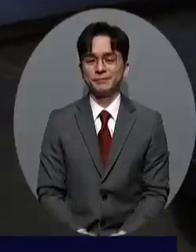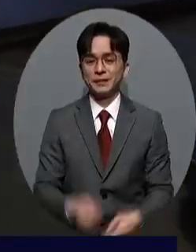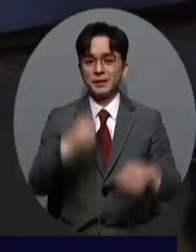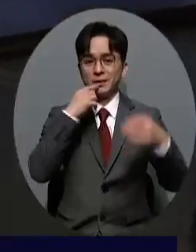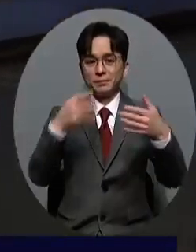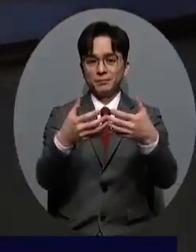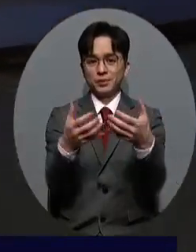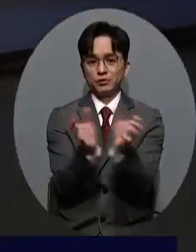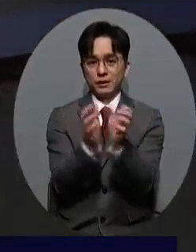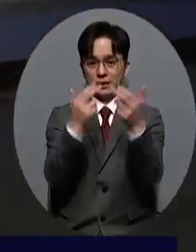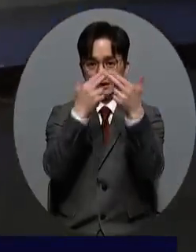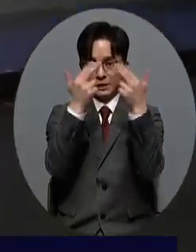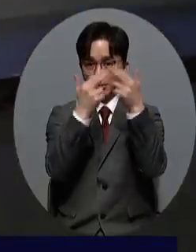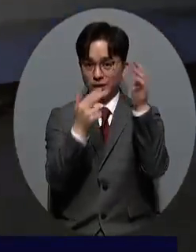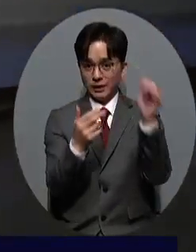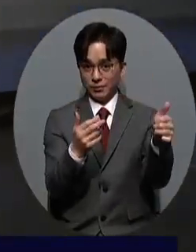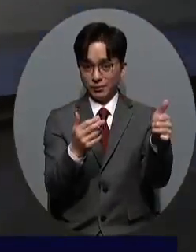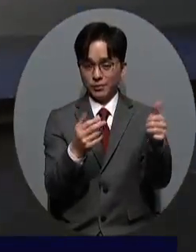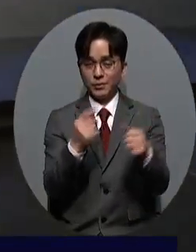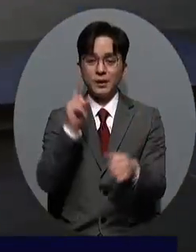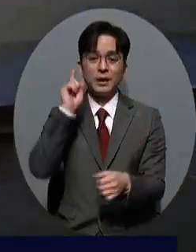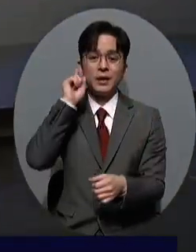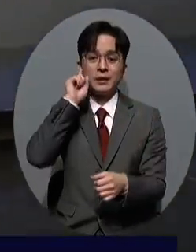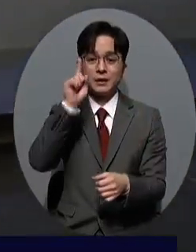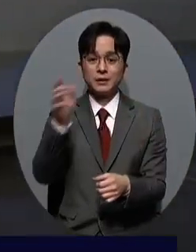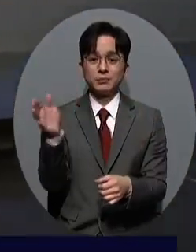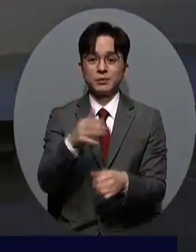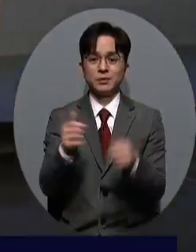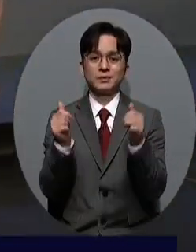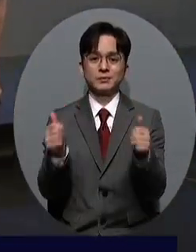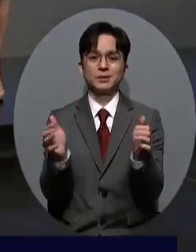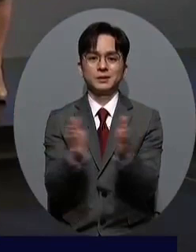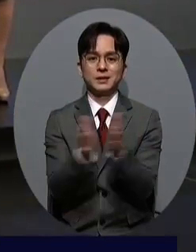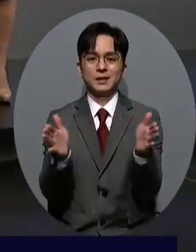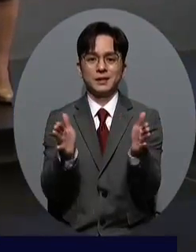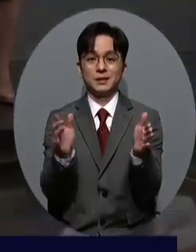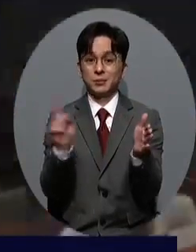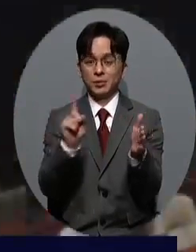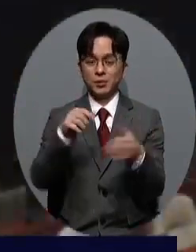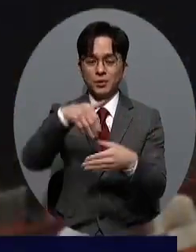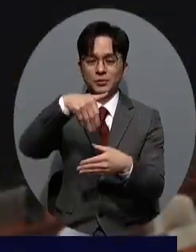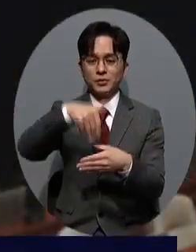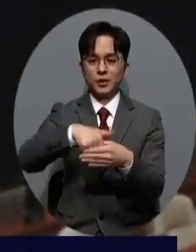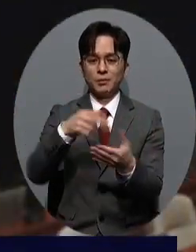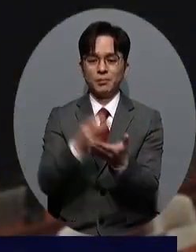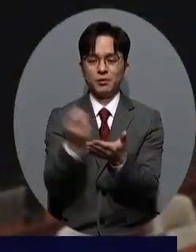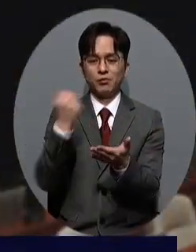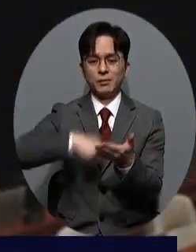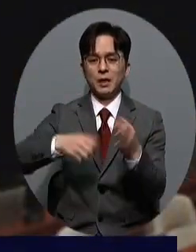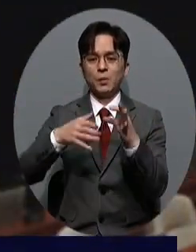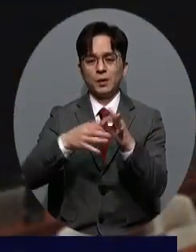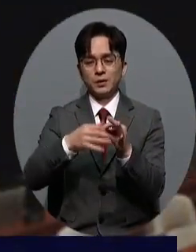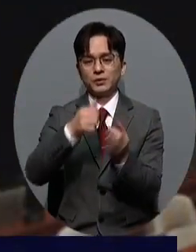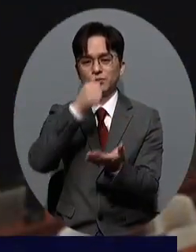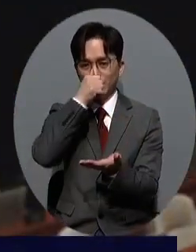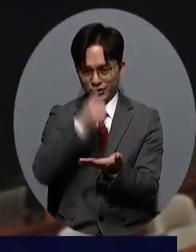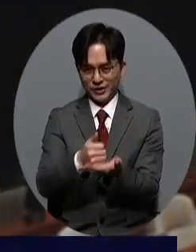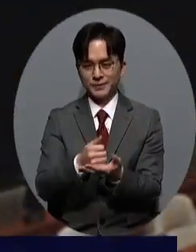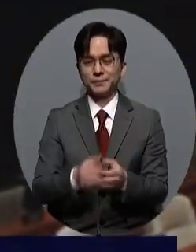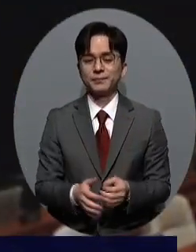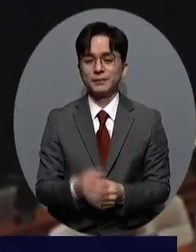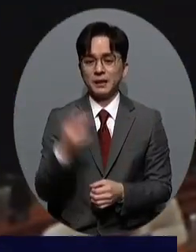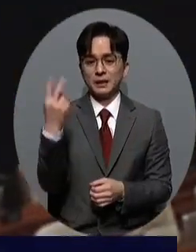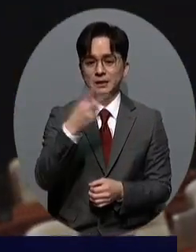민주당 이재명 대표는 내일 서울중앙지법에서 열리는 공직선거법 위반 사건 첫 공판에 출석할 예정입니다.